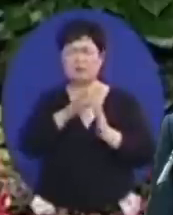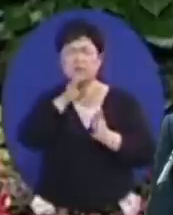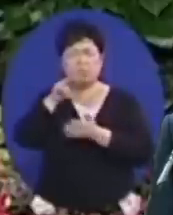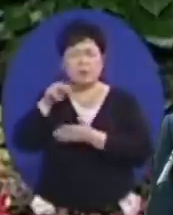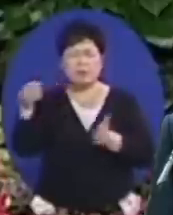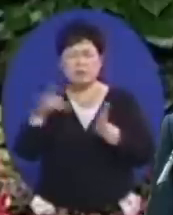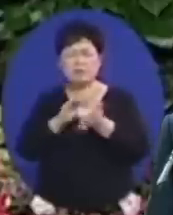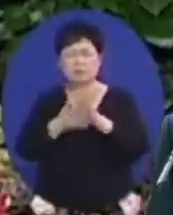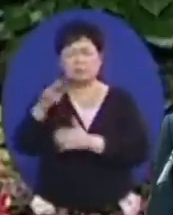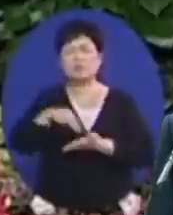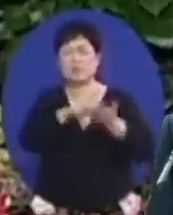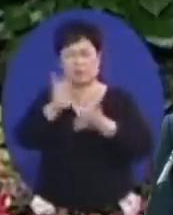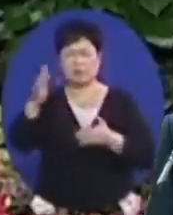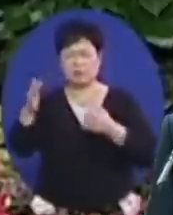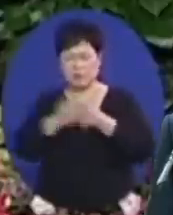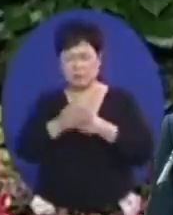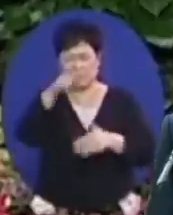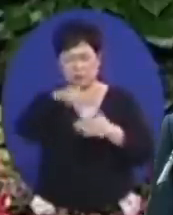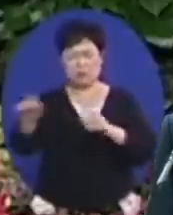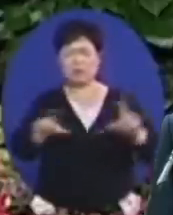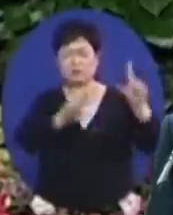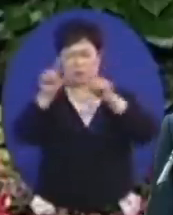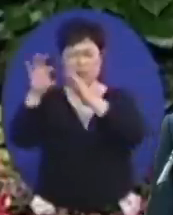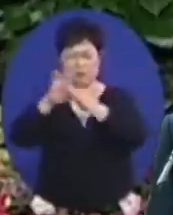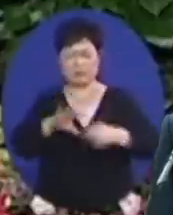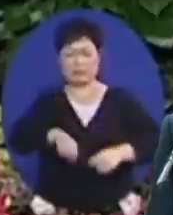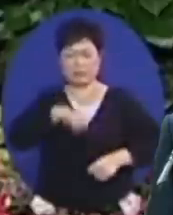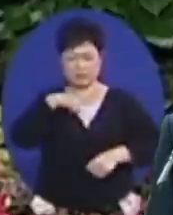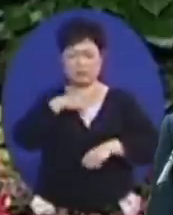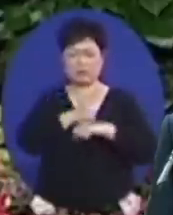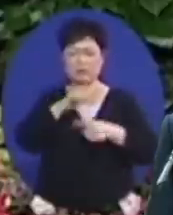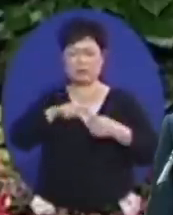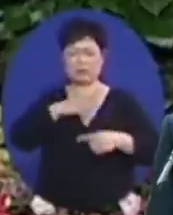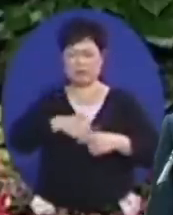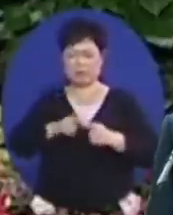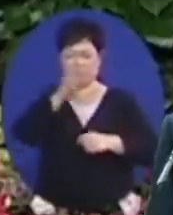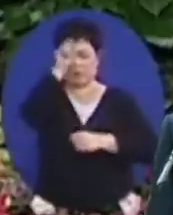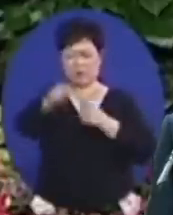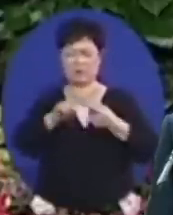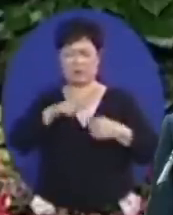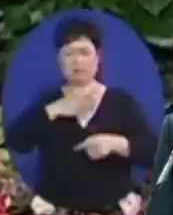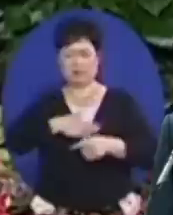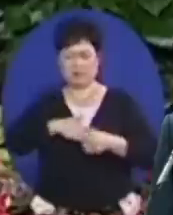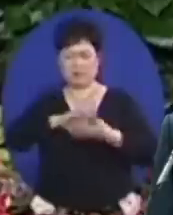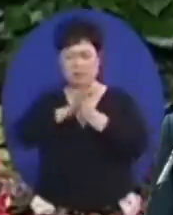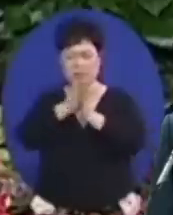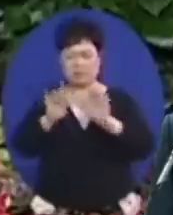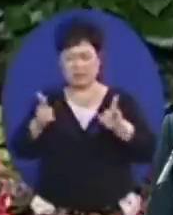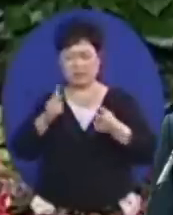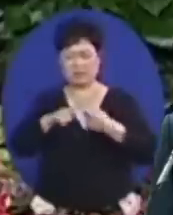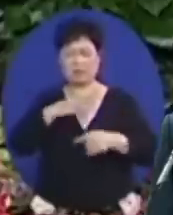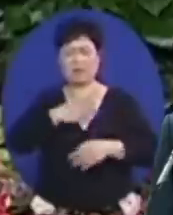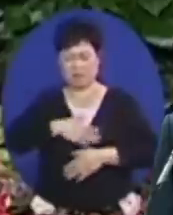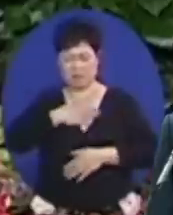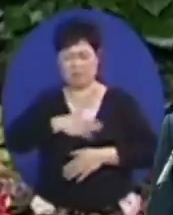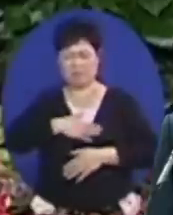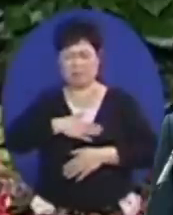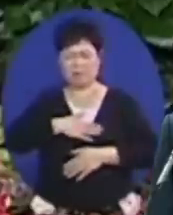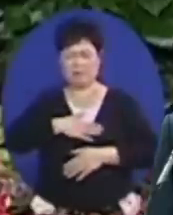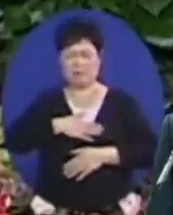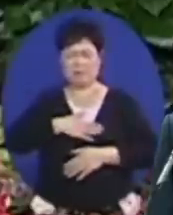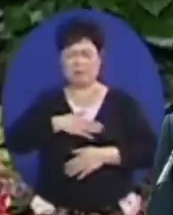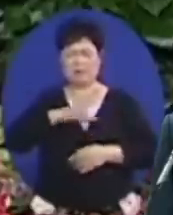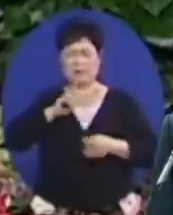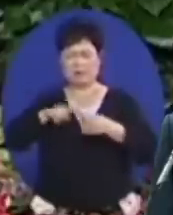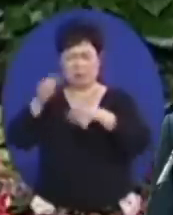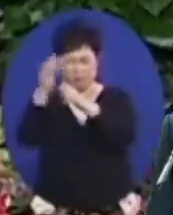됩니다. 아버지, 이 속에 살면서도 진실한 것을 알고 영원한 것을 알고 변치 않는 것을 알고 그것을